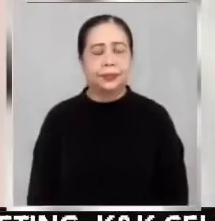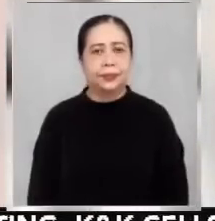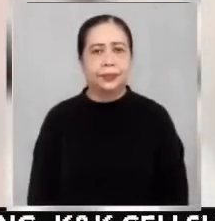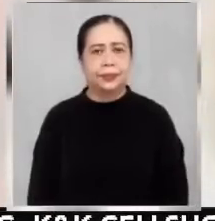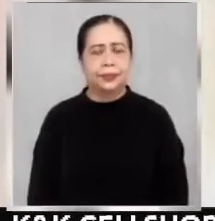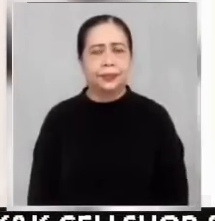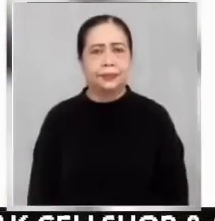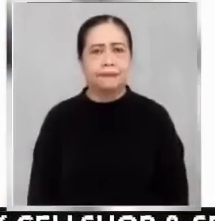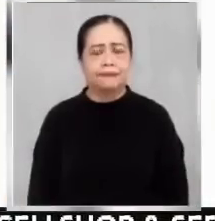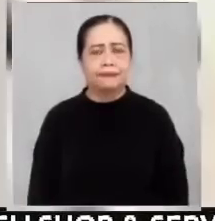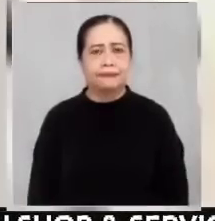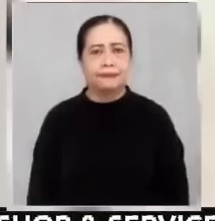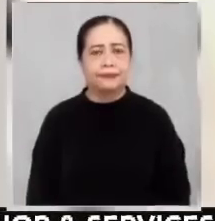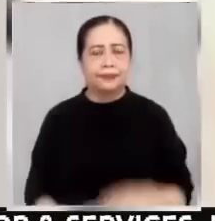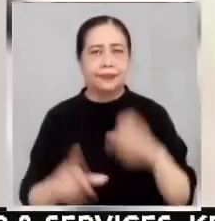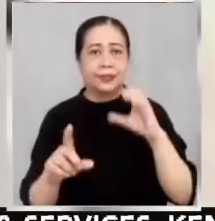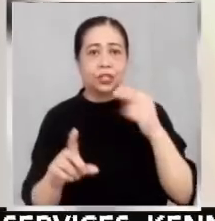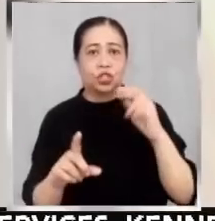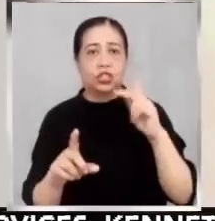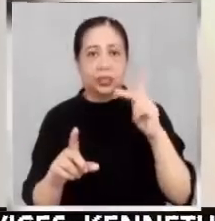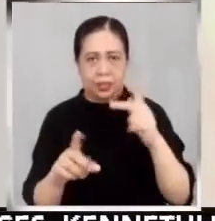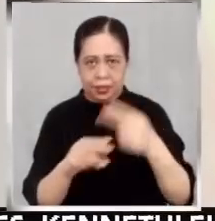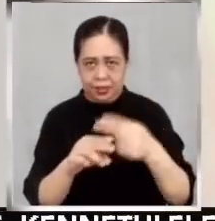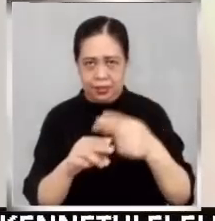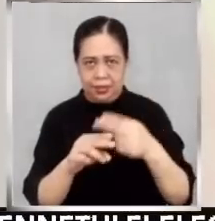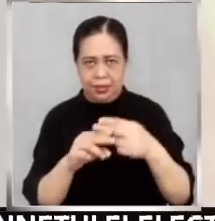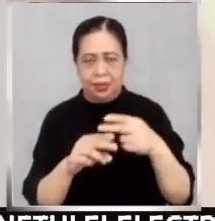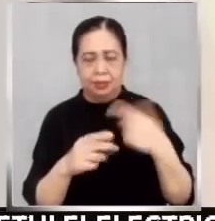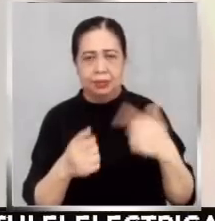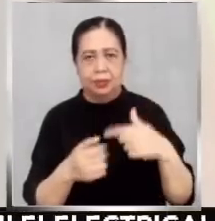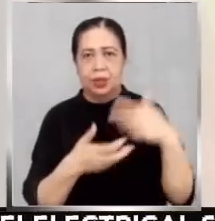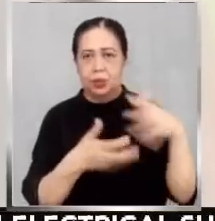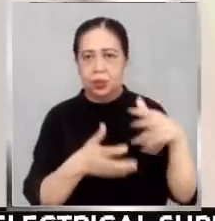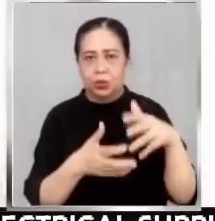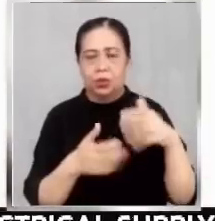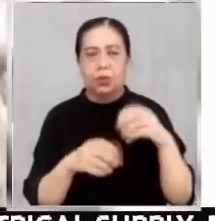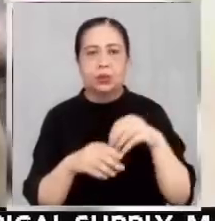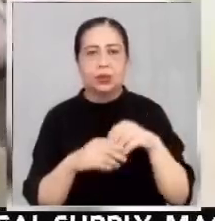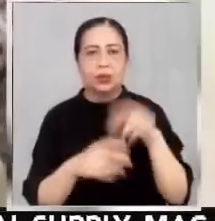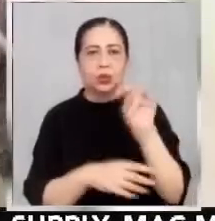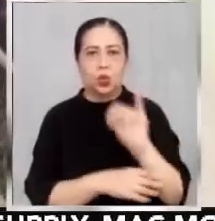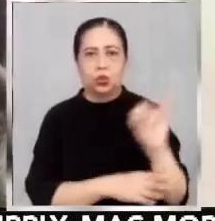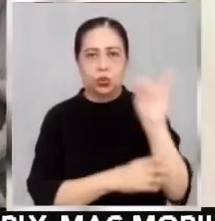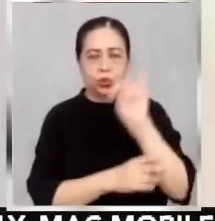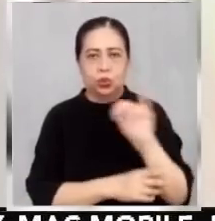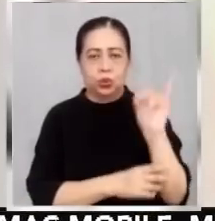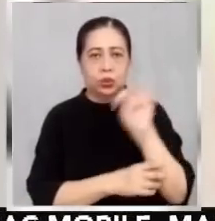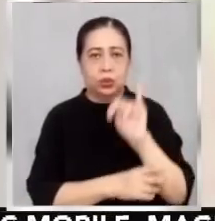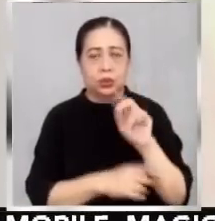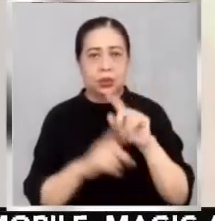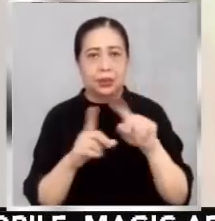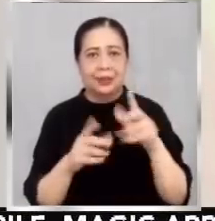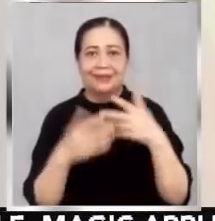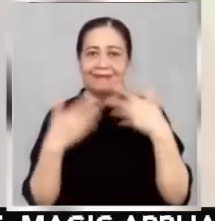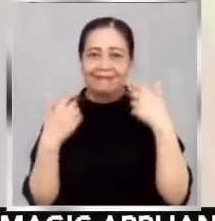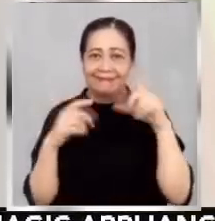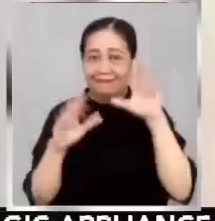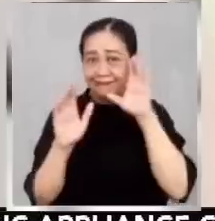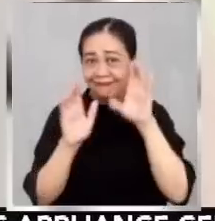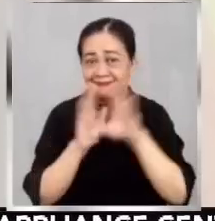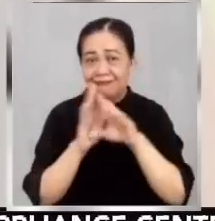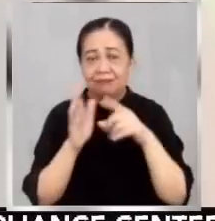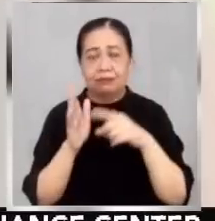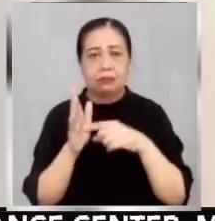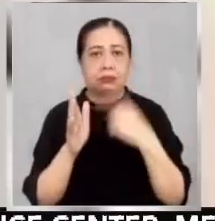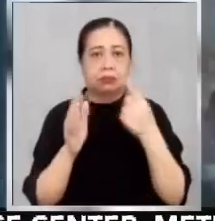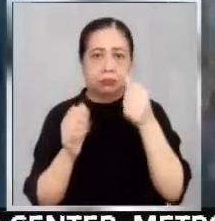Ito si Champ, ang alagang aso ng isang pamilya sa Banna, Ilocos Norte. Pero ang ngiti niyang yan, sa larawan na lang mababalikan